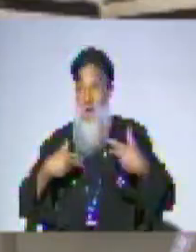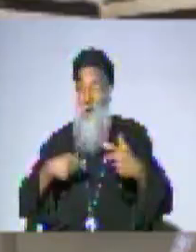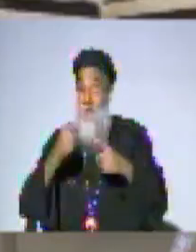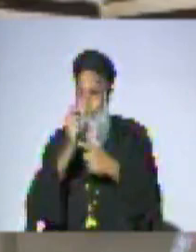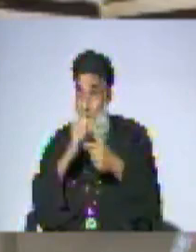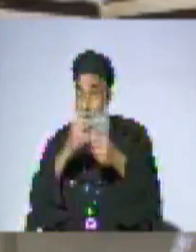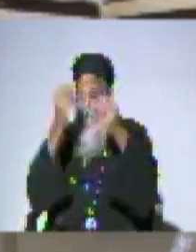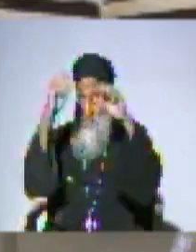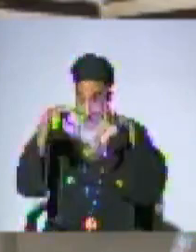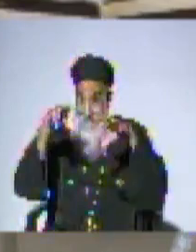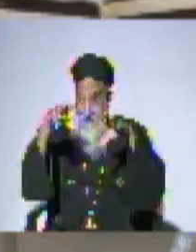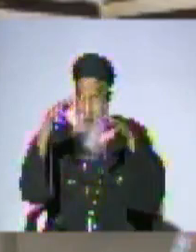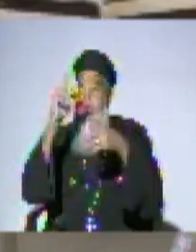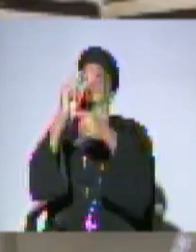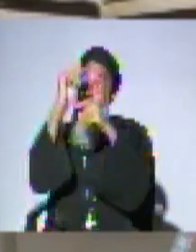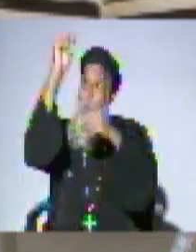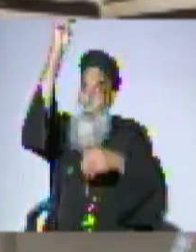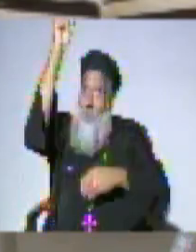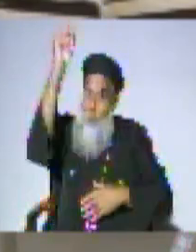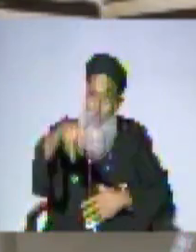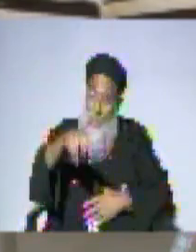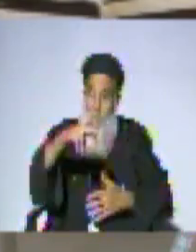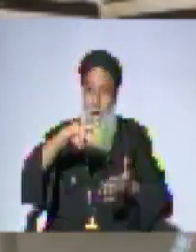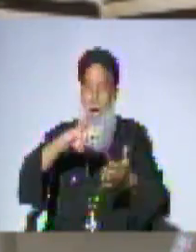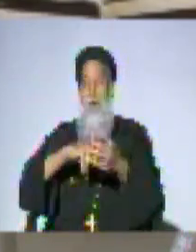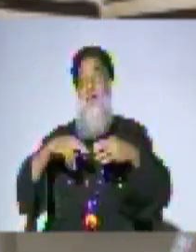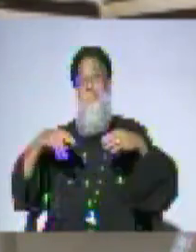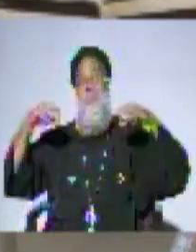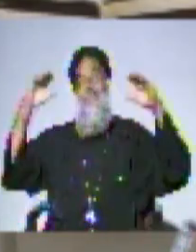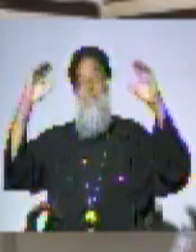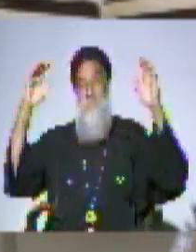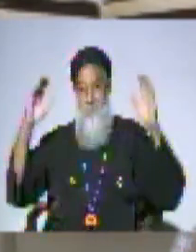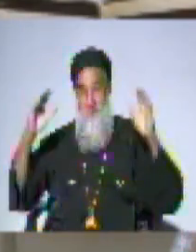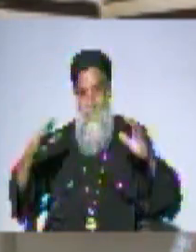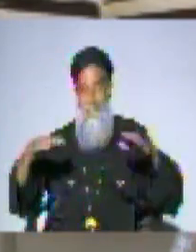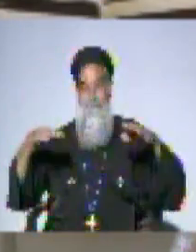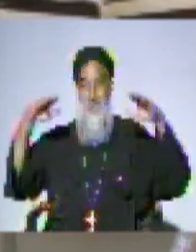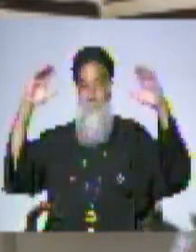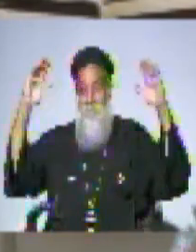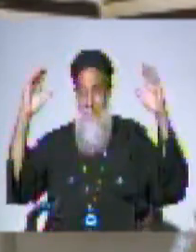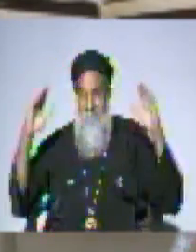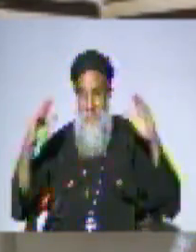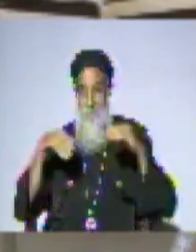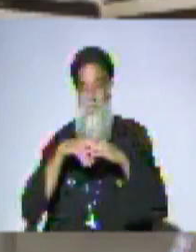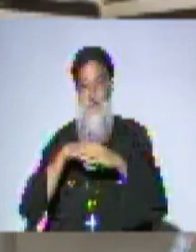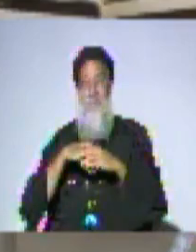يعني أعطى للإنسان عمل الملائكة بمسار.